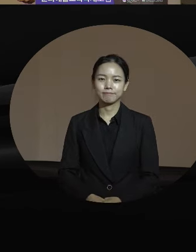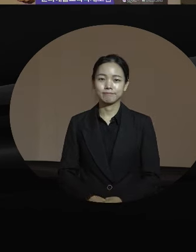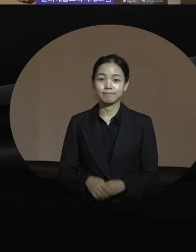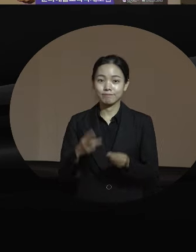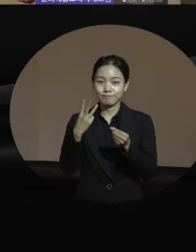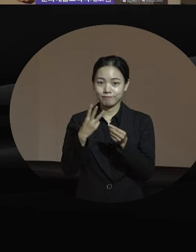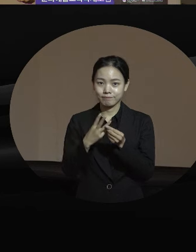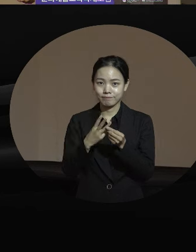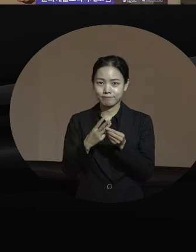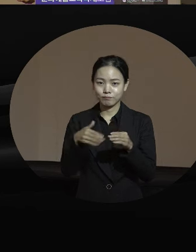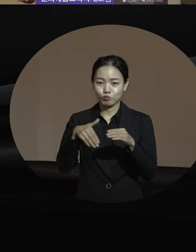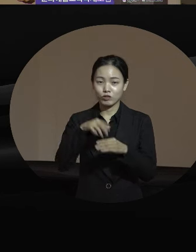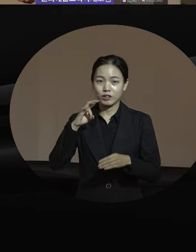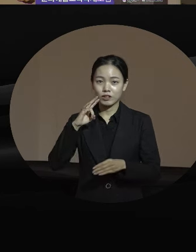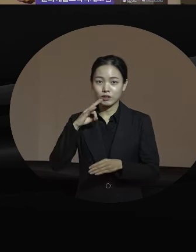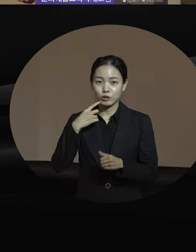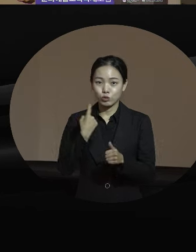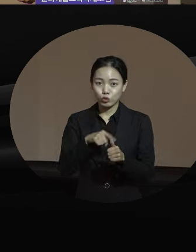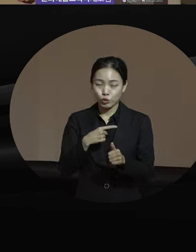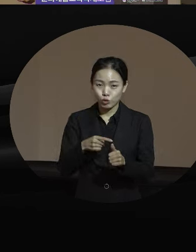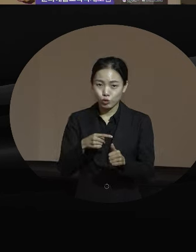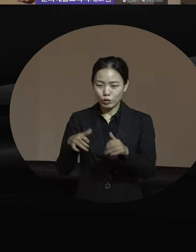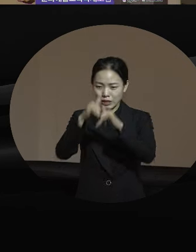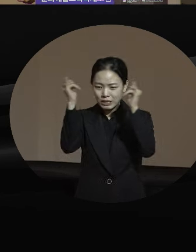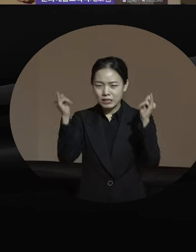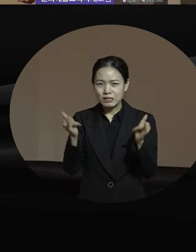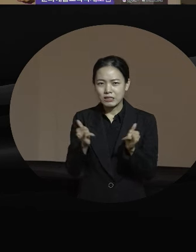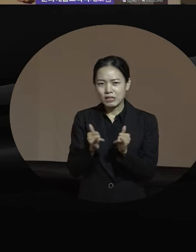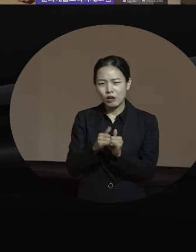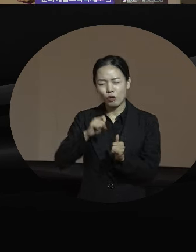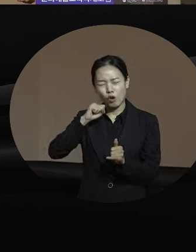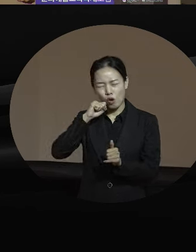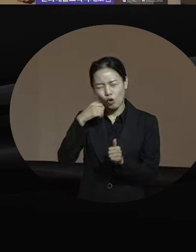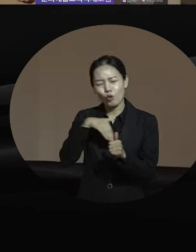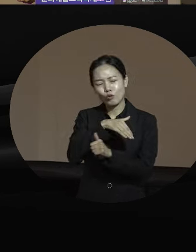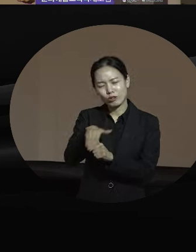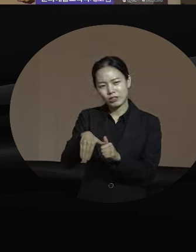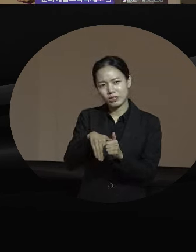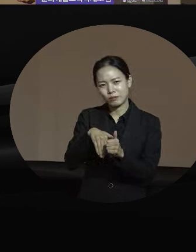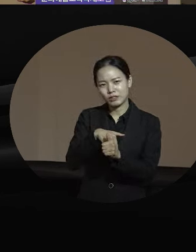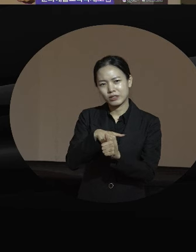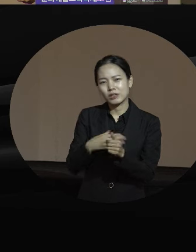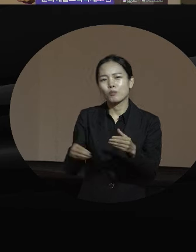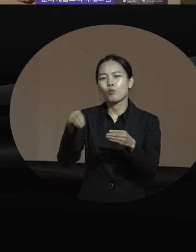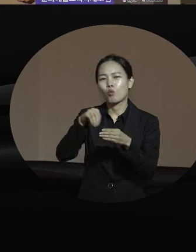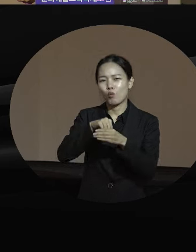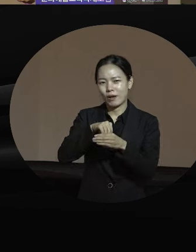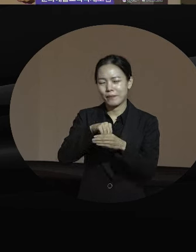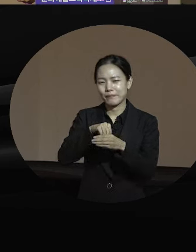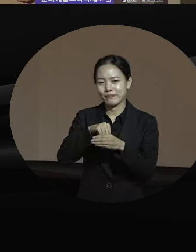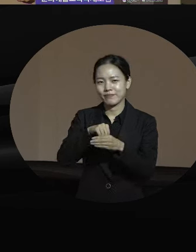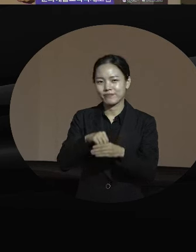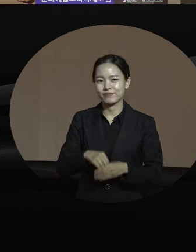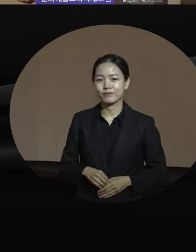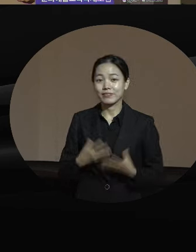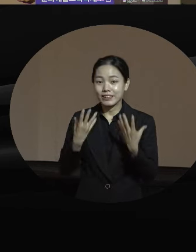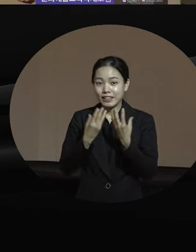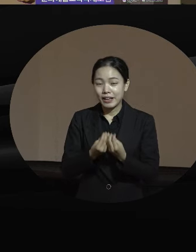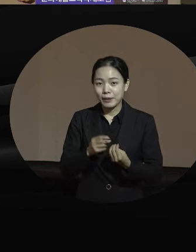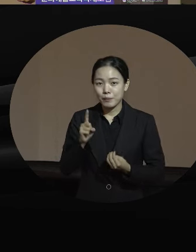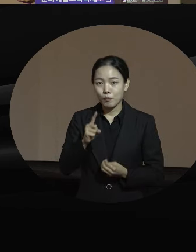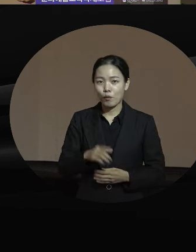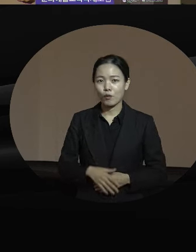세 번째는 문화예술 교육의 사회적 포용성으로서의 접근성입니다. 대표 사례는 2005년부터 현재까지 진행하고